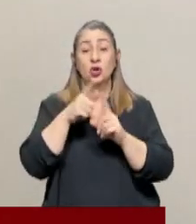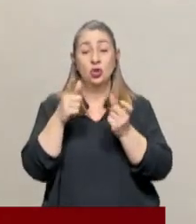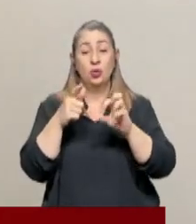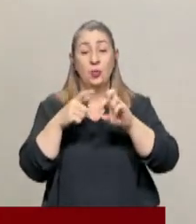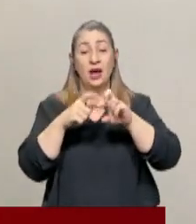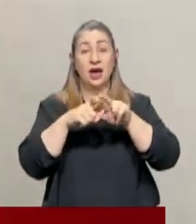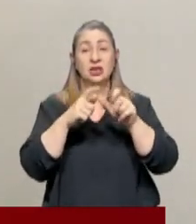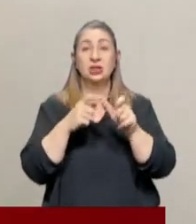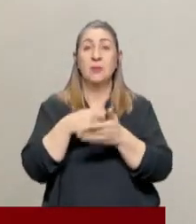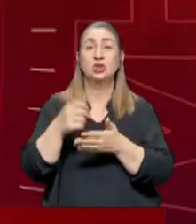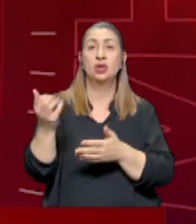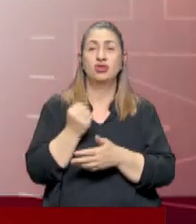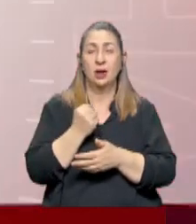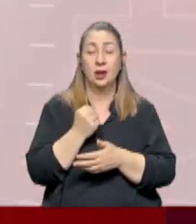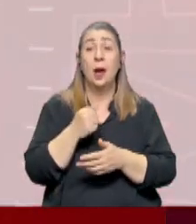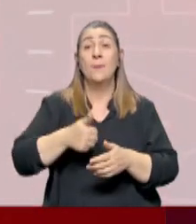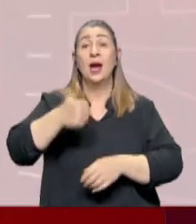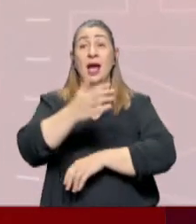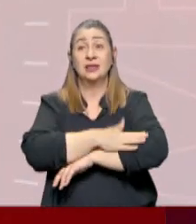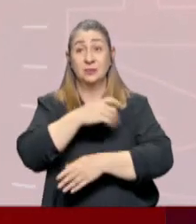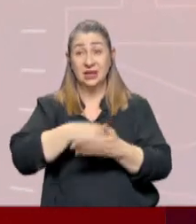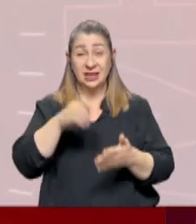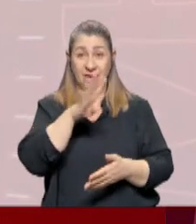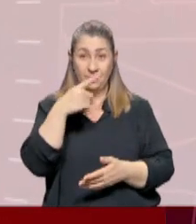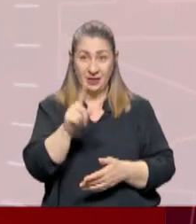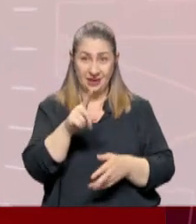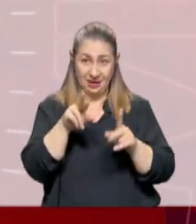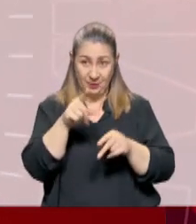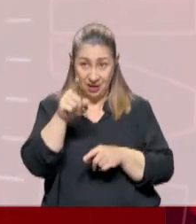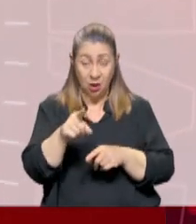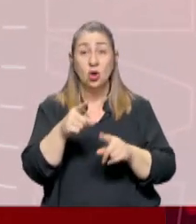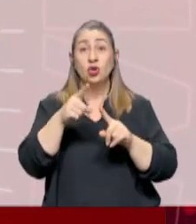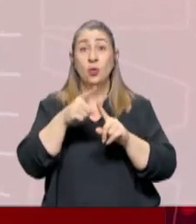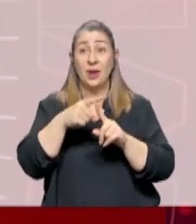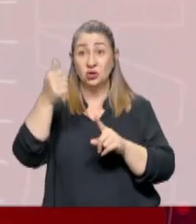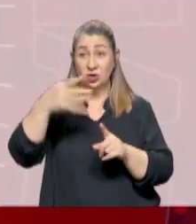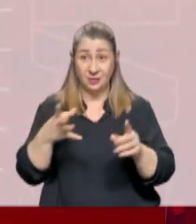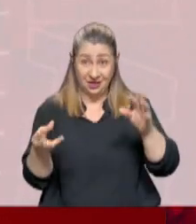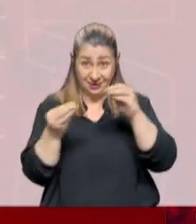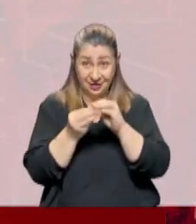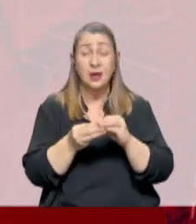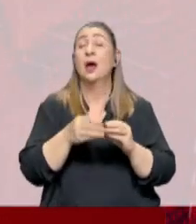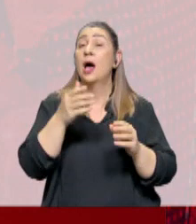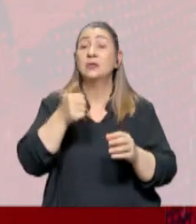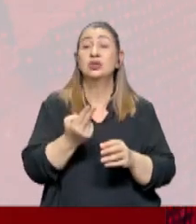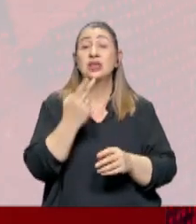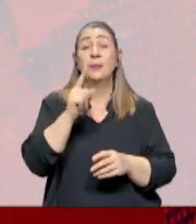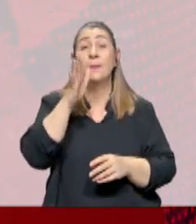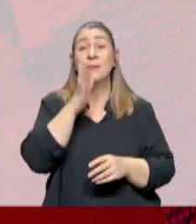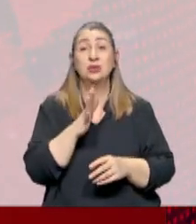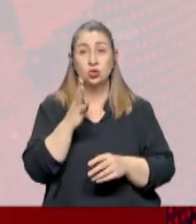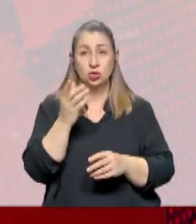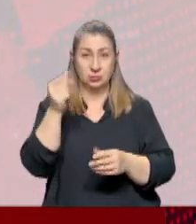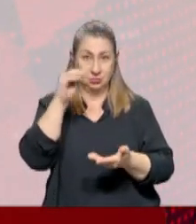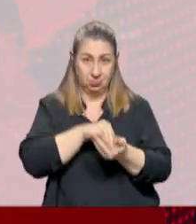TÜPRAŞ'tan ücret alacak. Bakan yardımcılığı maaşı 40 bine yakın Yunus Elitaş'ın, TÜPRAŞ yönetim kurulu üyeliğinden de 67.500